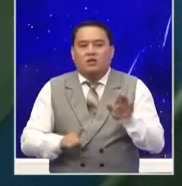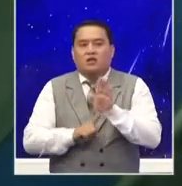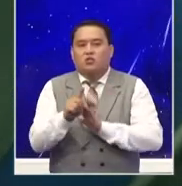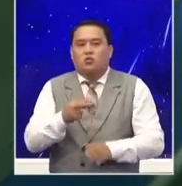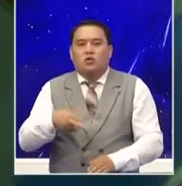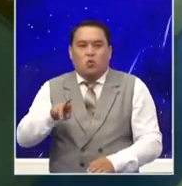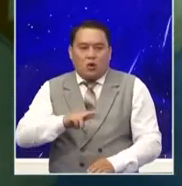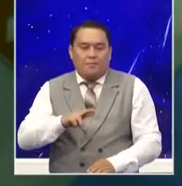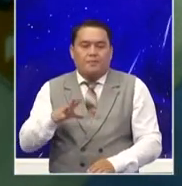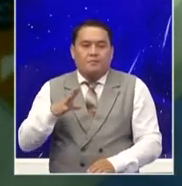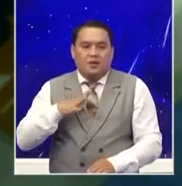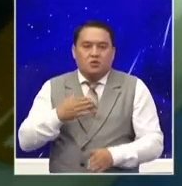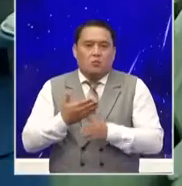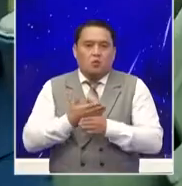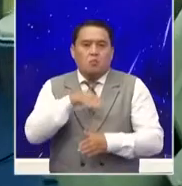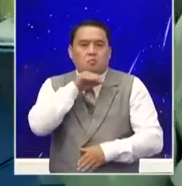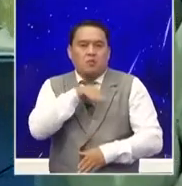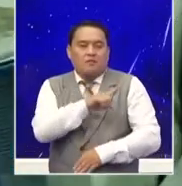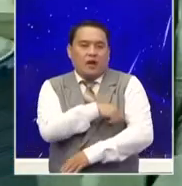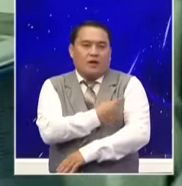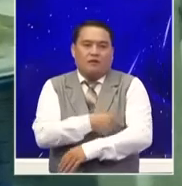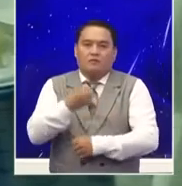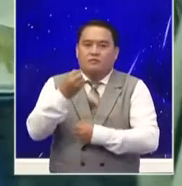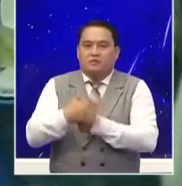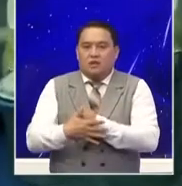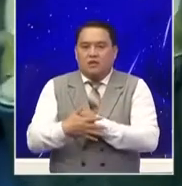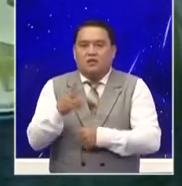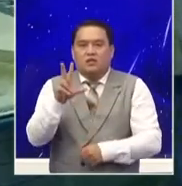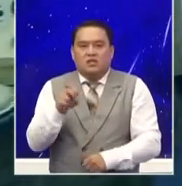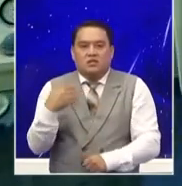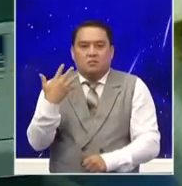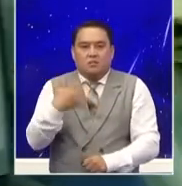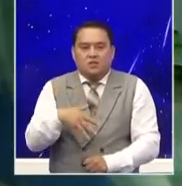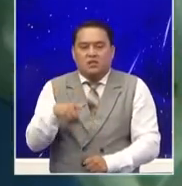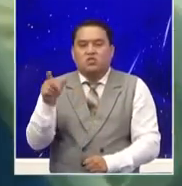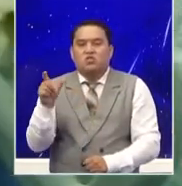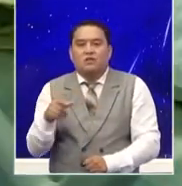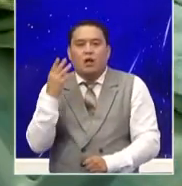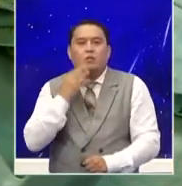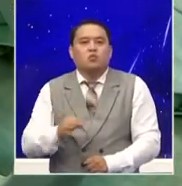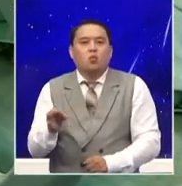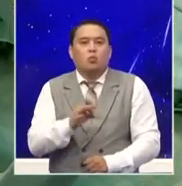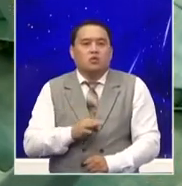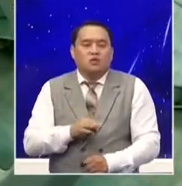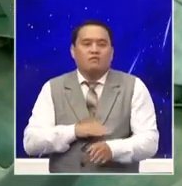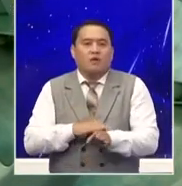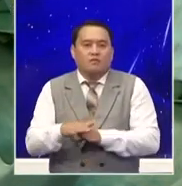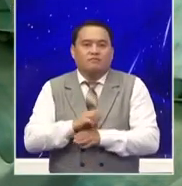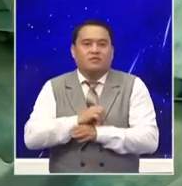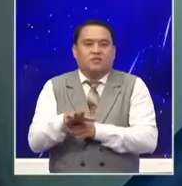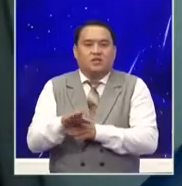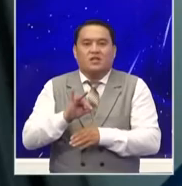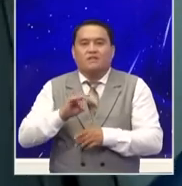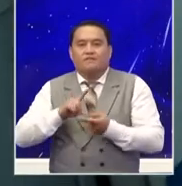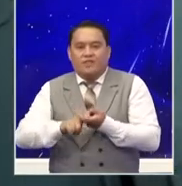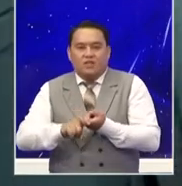июля. С того времени, благодаря профессионализму медиков центра, почти 350 жителей Алматинской области смогли справиться с коронавирусной